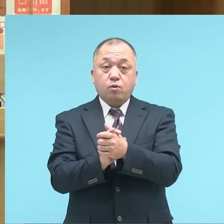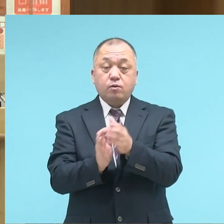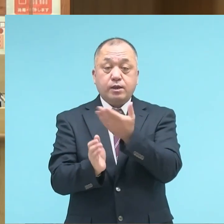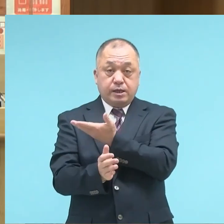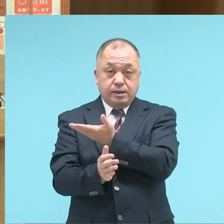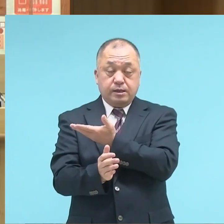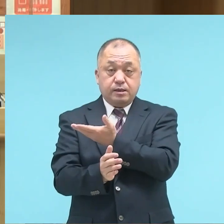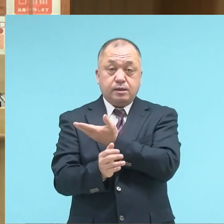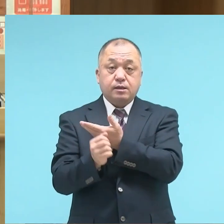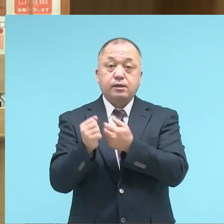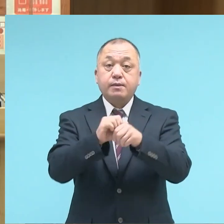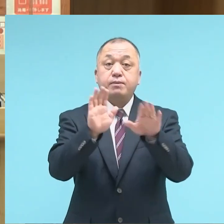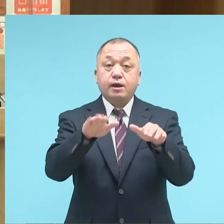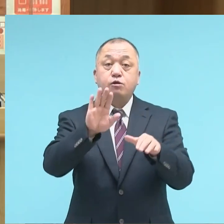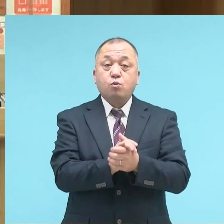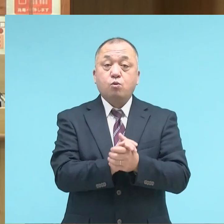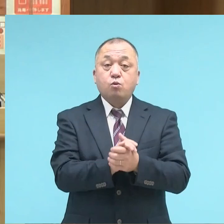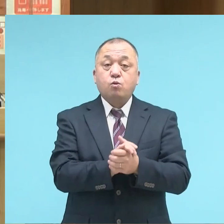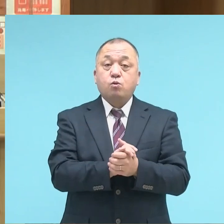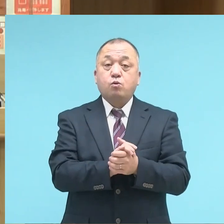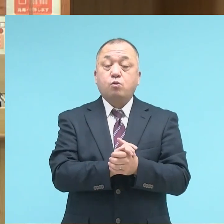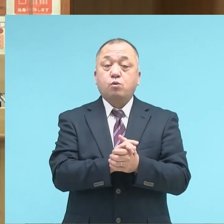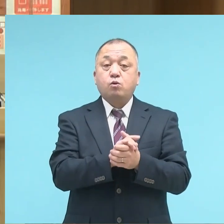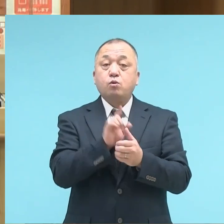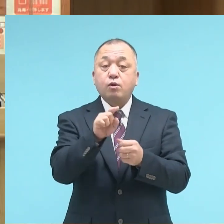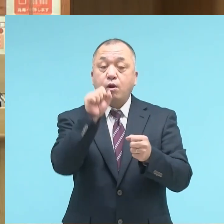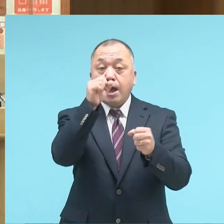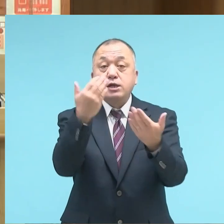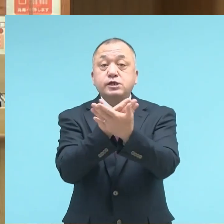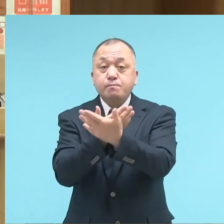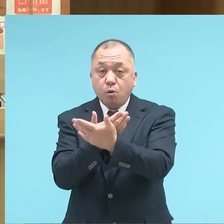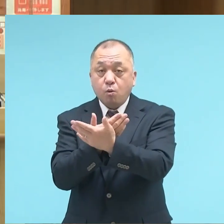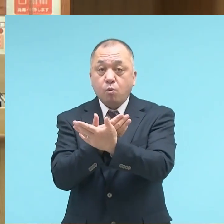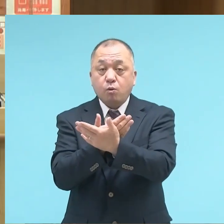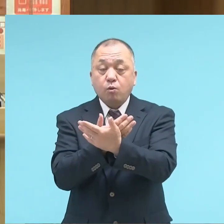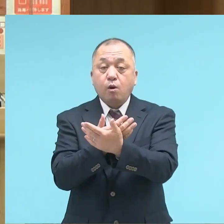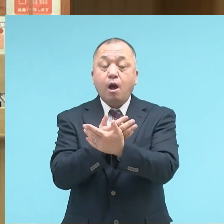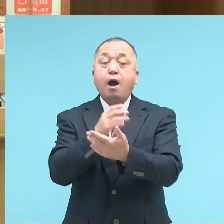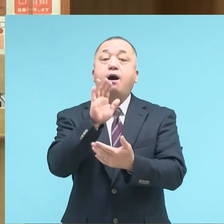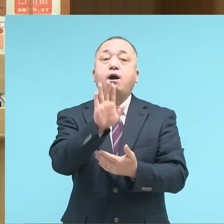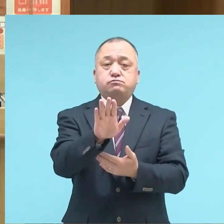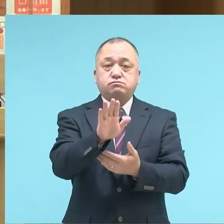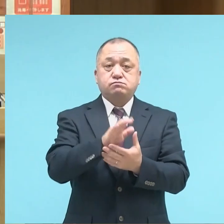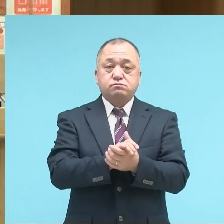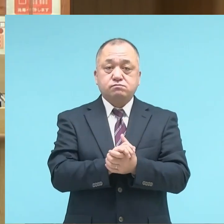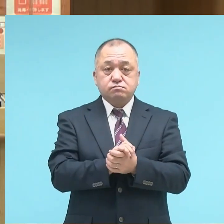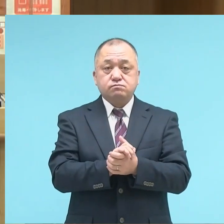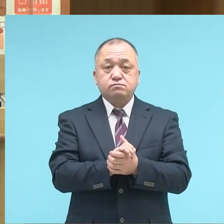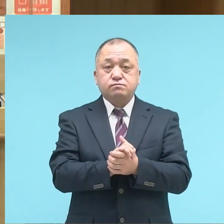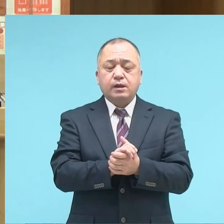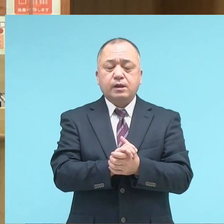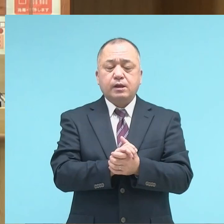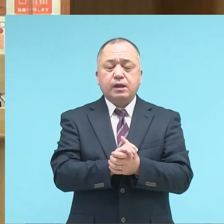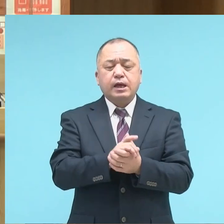にありましたけれども、指標の改善などもですね、見られるということで、